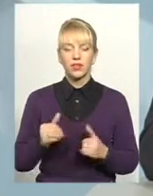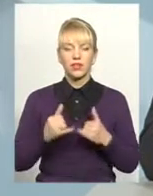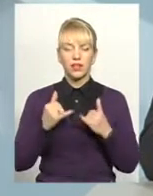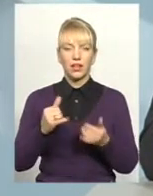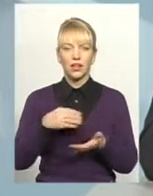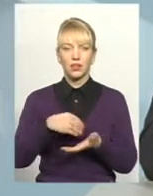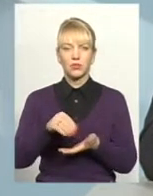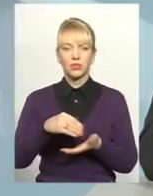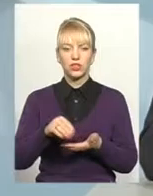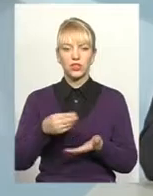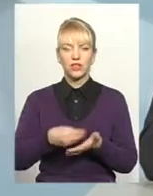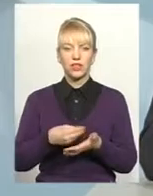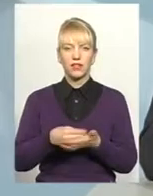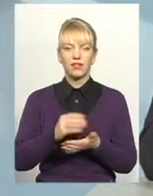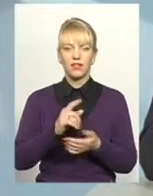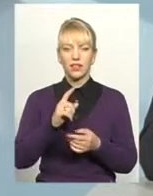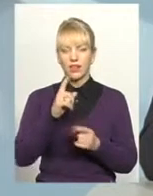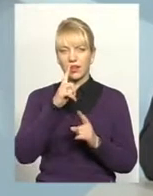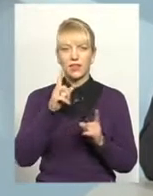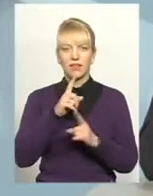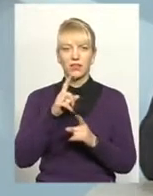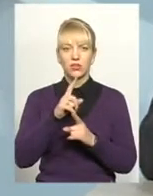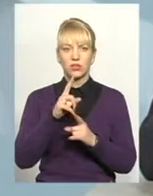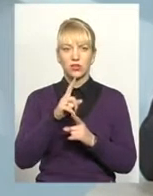тарифи невисокі.